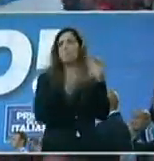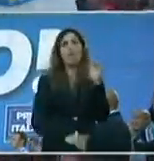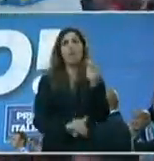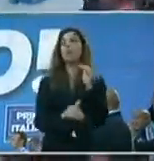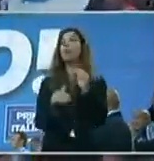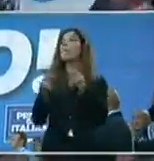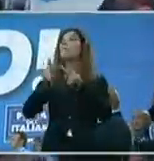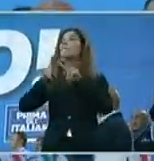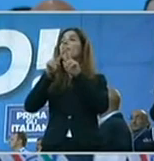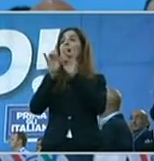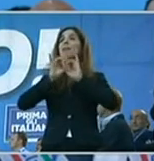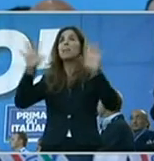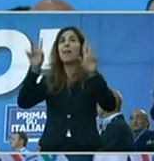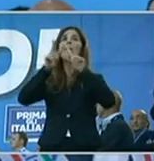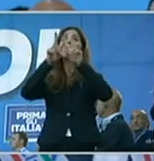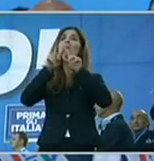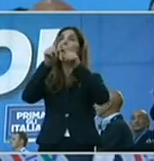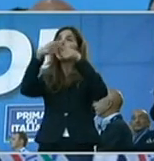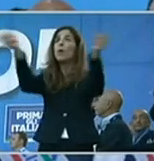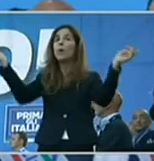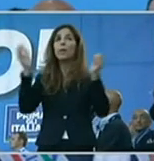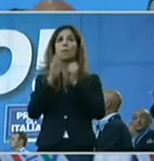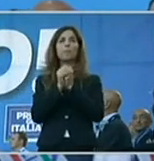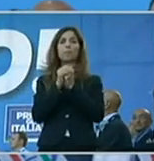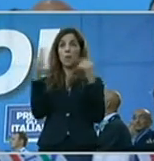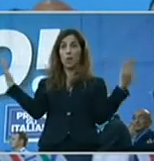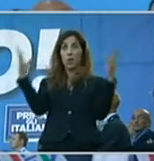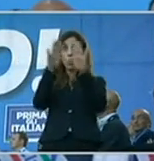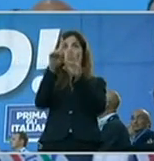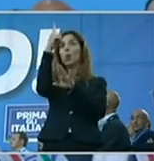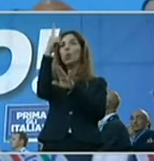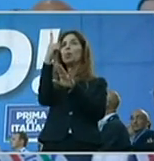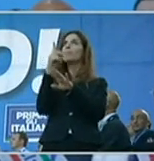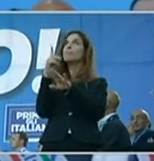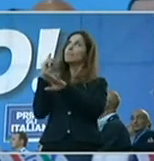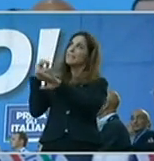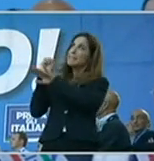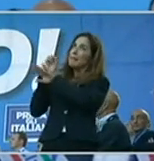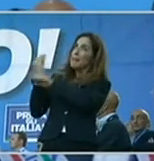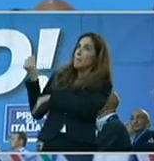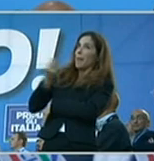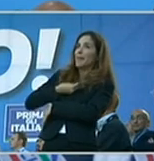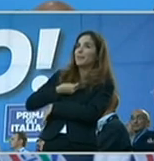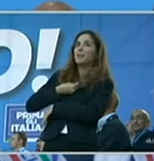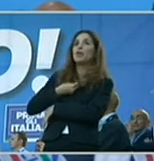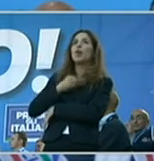Viva voi! Chiudo con un insegnamento di Don Gnocchi.